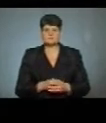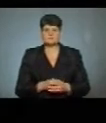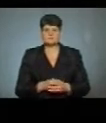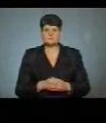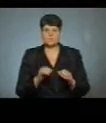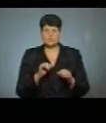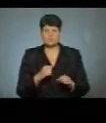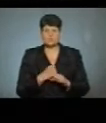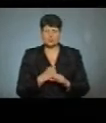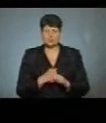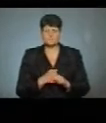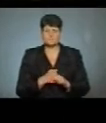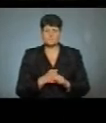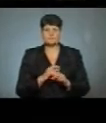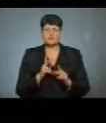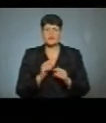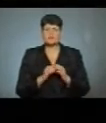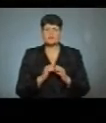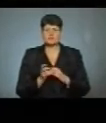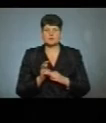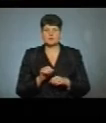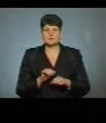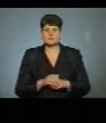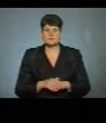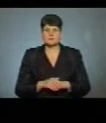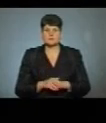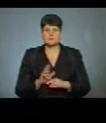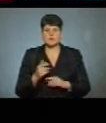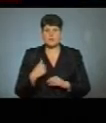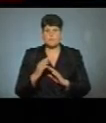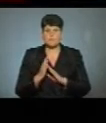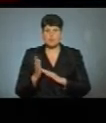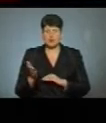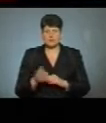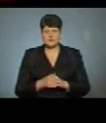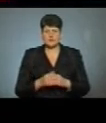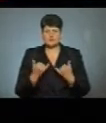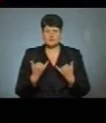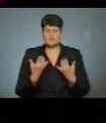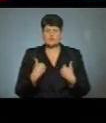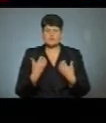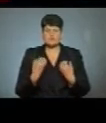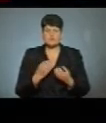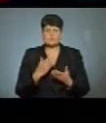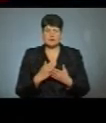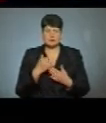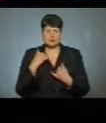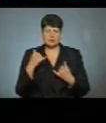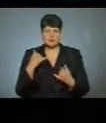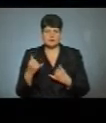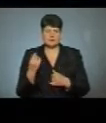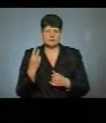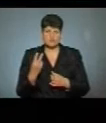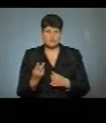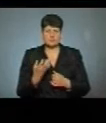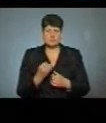уборку робить. А як часто? Як я попрошу. Сьогодні я ще маю передзвонити, вдвох ще маю відвідати